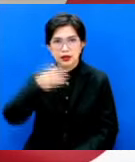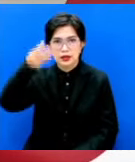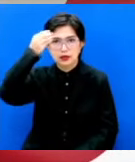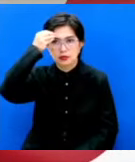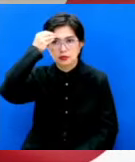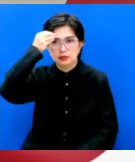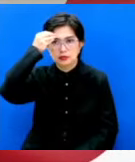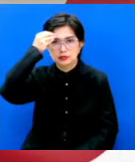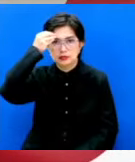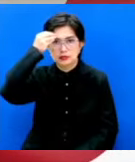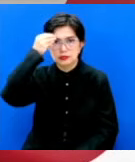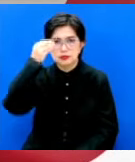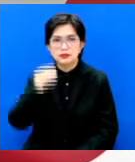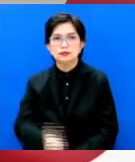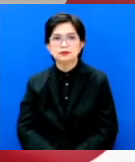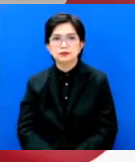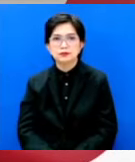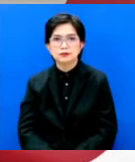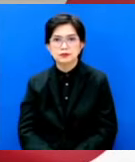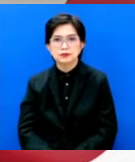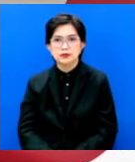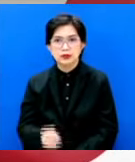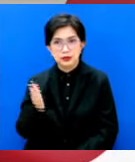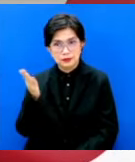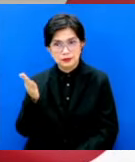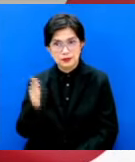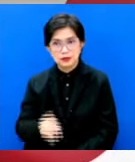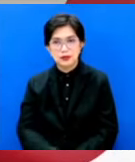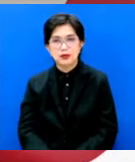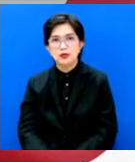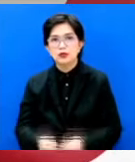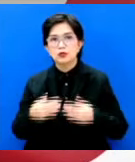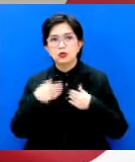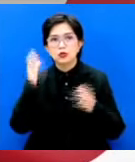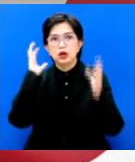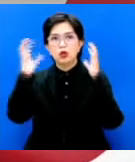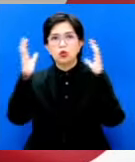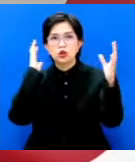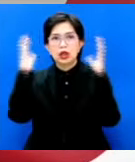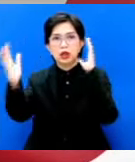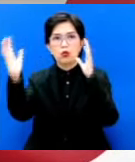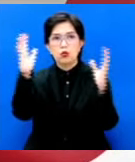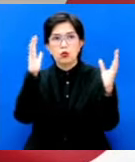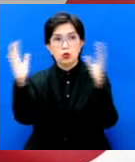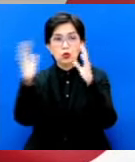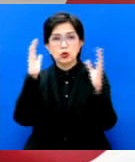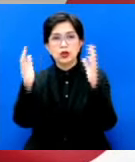adalahTuanOndrovi, tentusaja,yangmemilikihutan,memilikitanah, dan